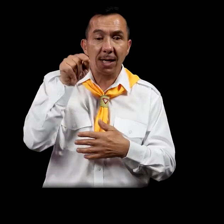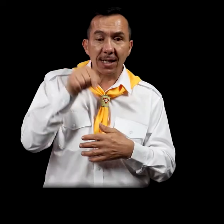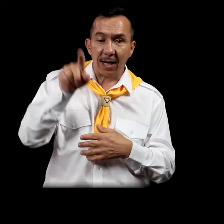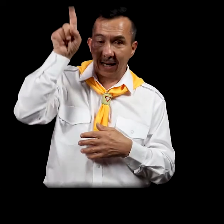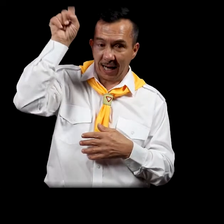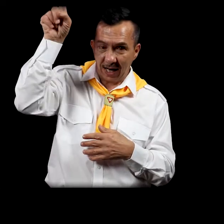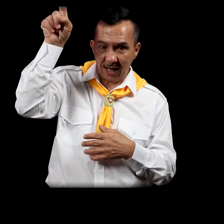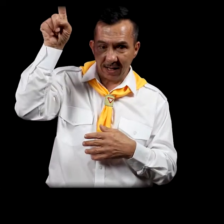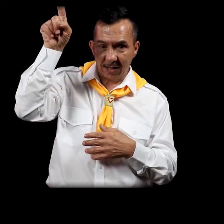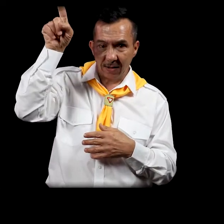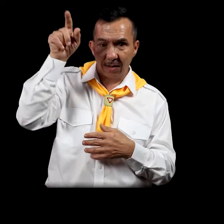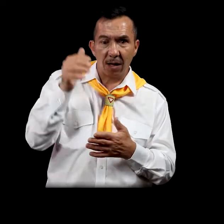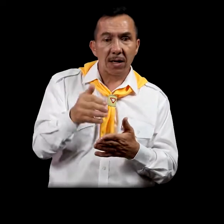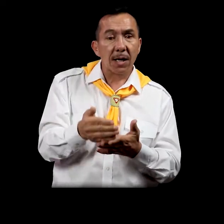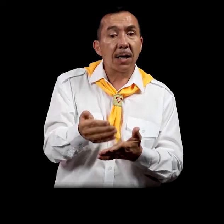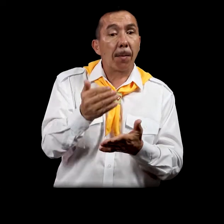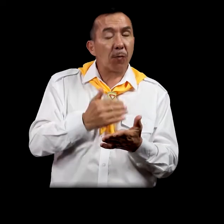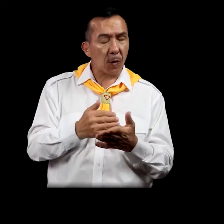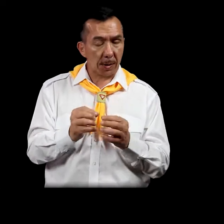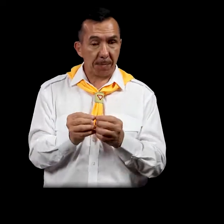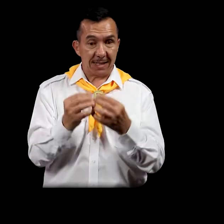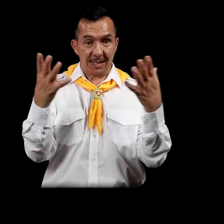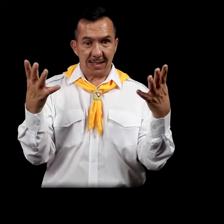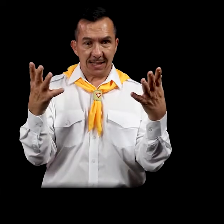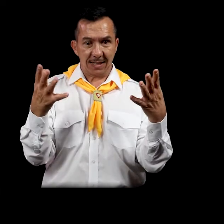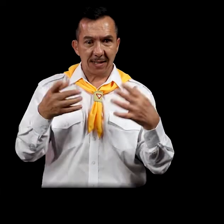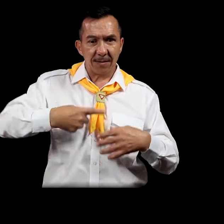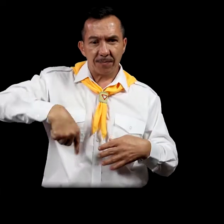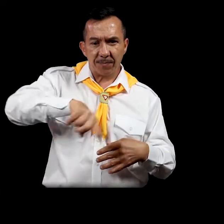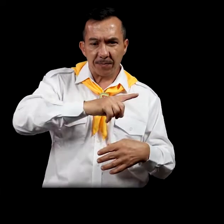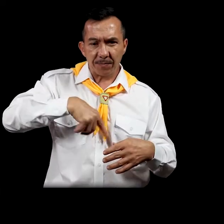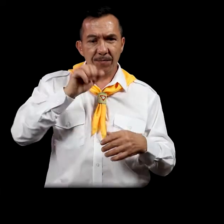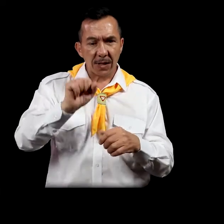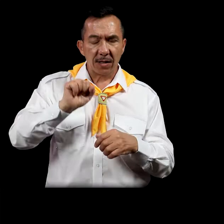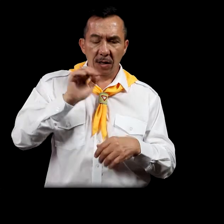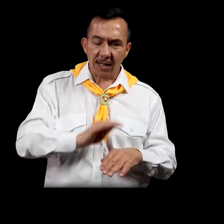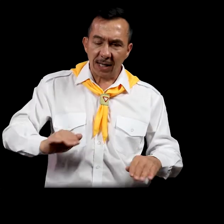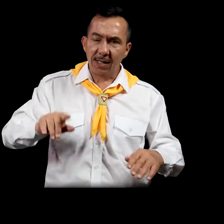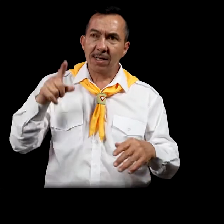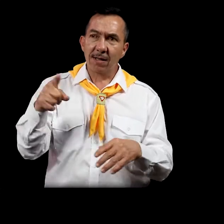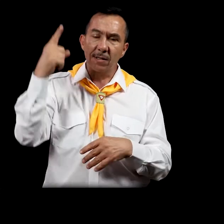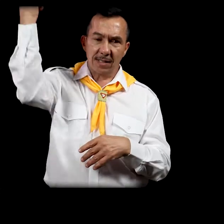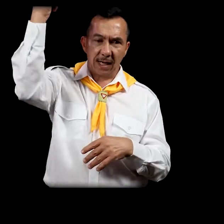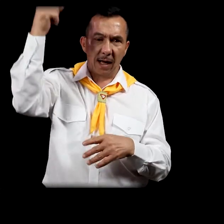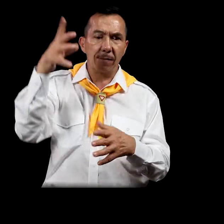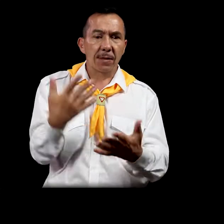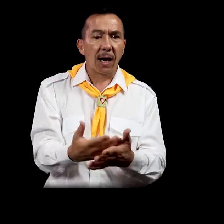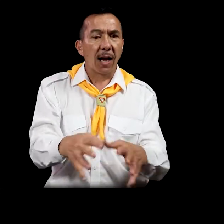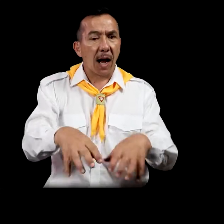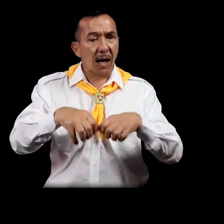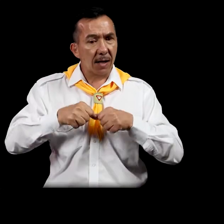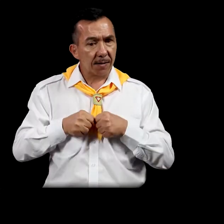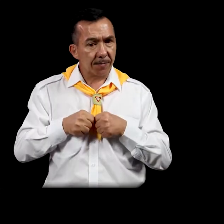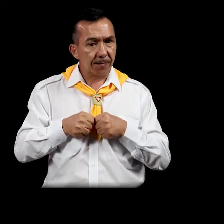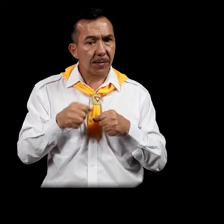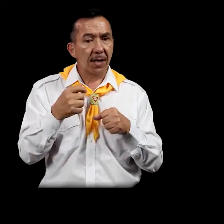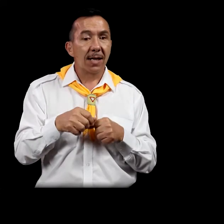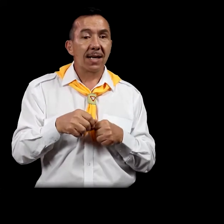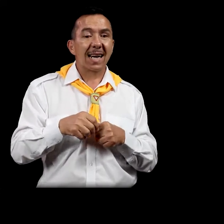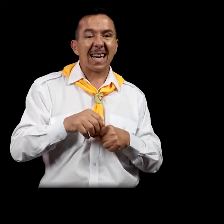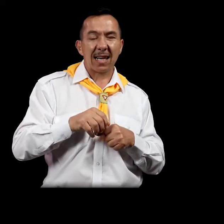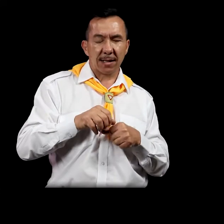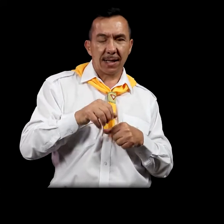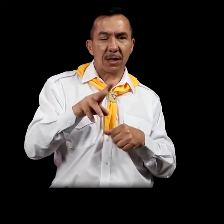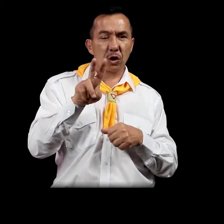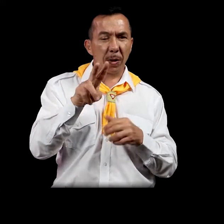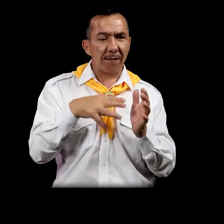hy ons voor beskik het om ons as sy kinders vir homself aan te neem. Efesiërs 2